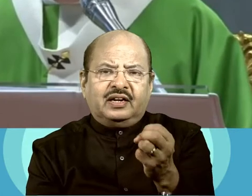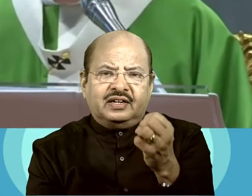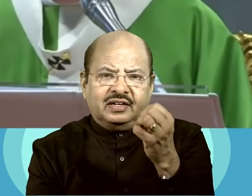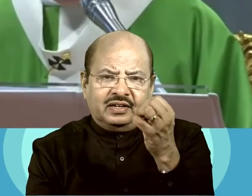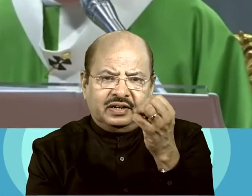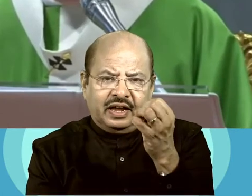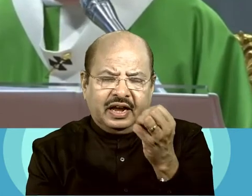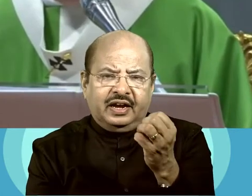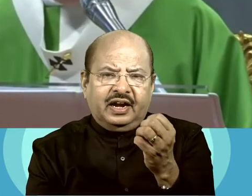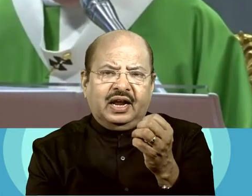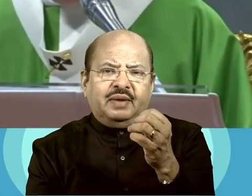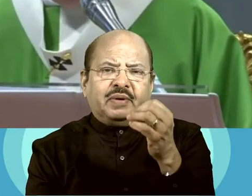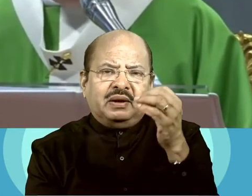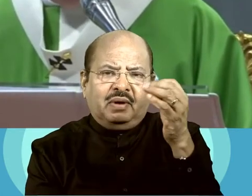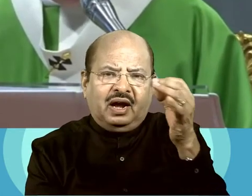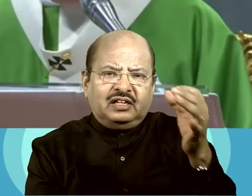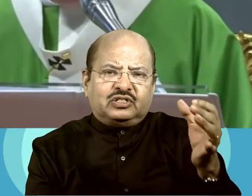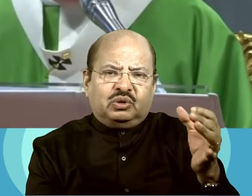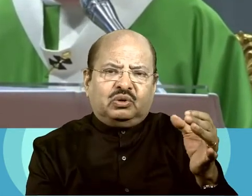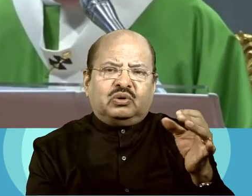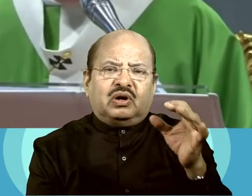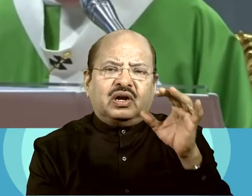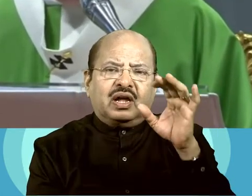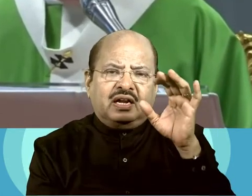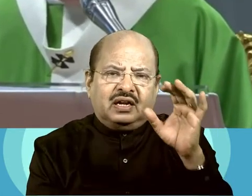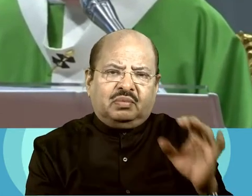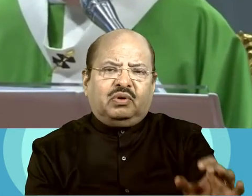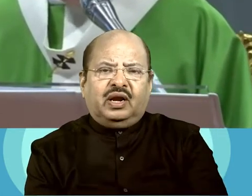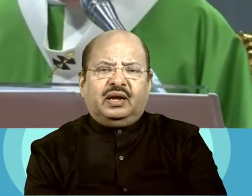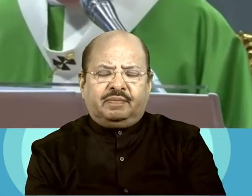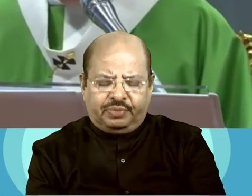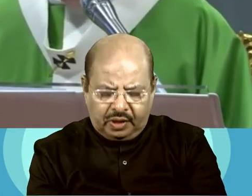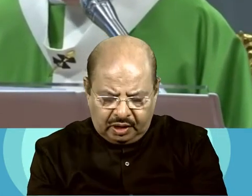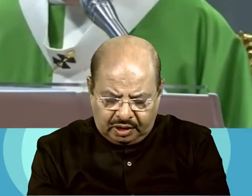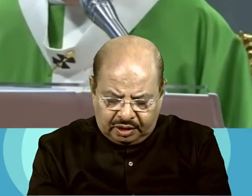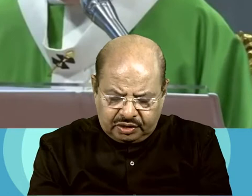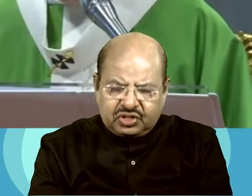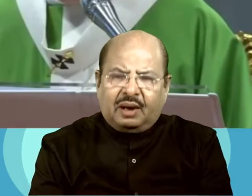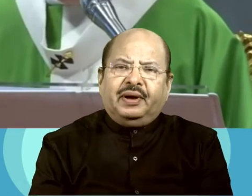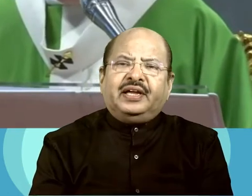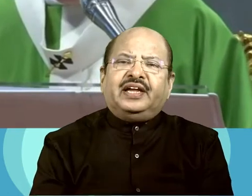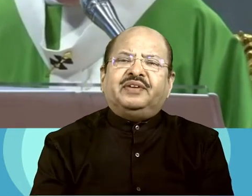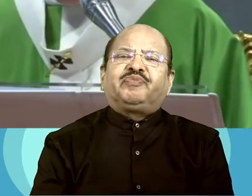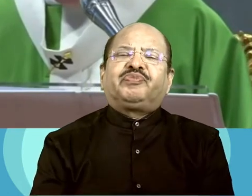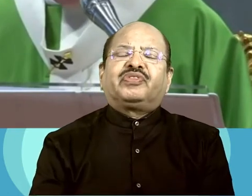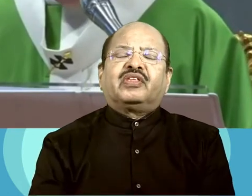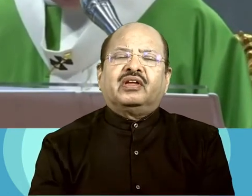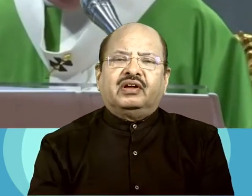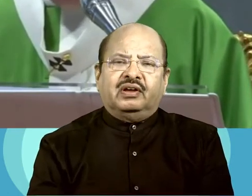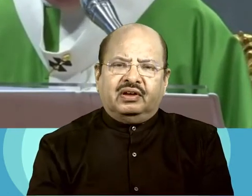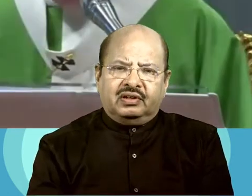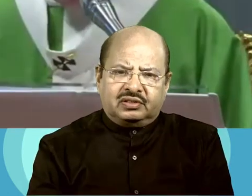കൊച്ചുമകനെ എങ്ങനെ പരിപാലിച്ചോ എന്ന പോലെ സഭയെ,